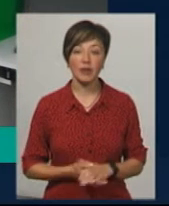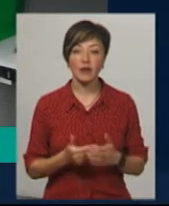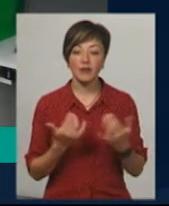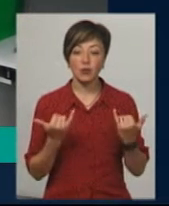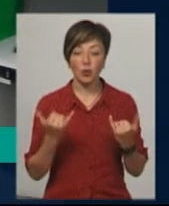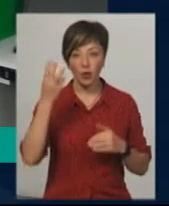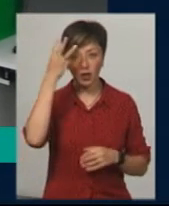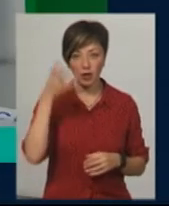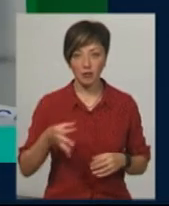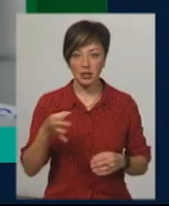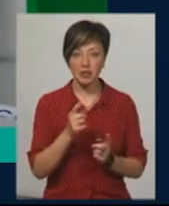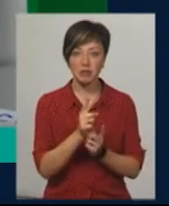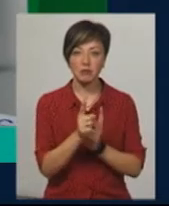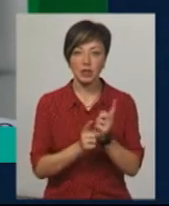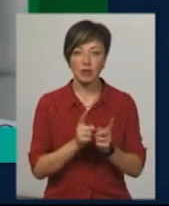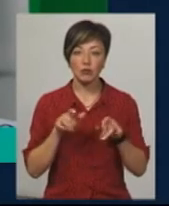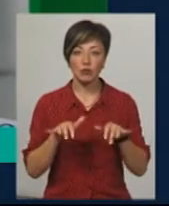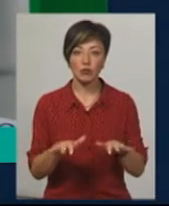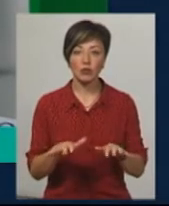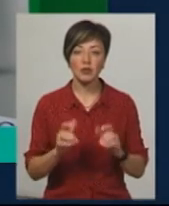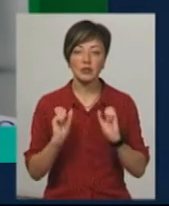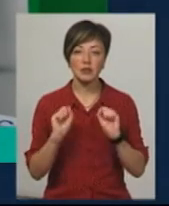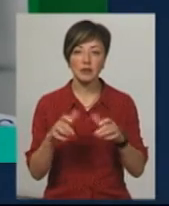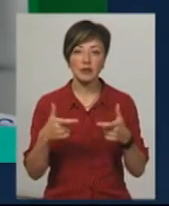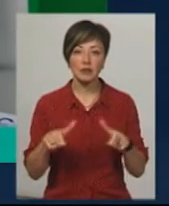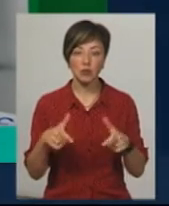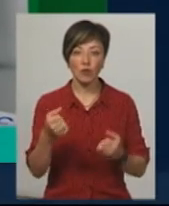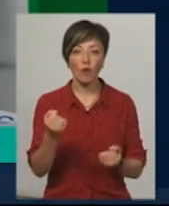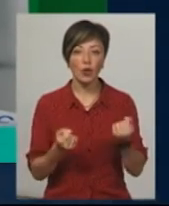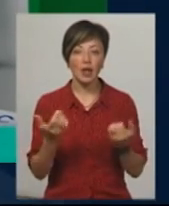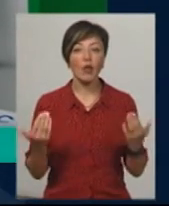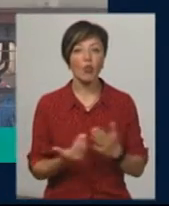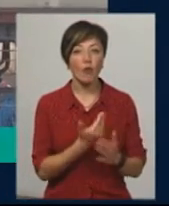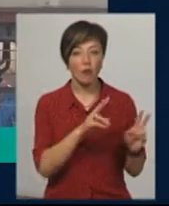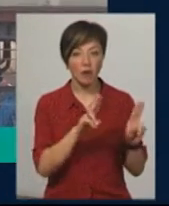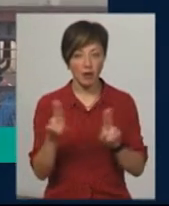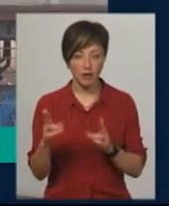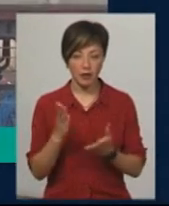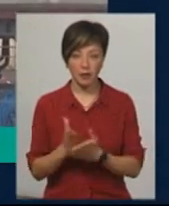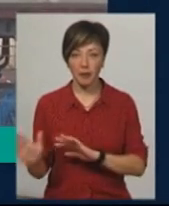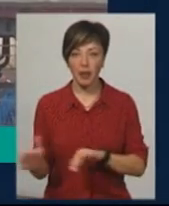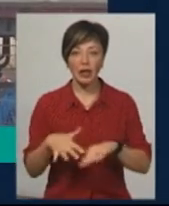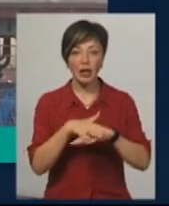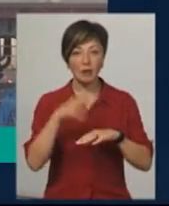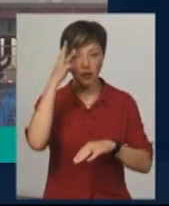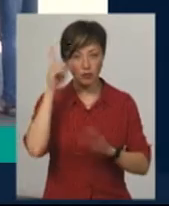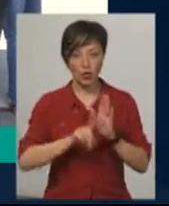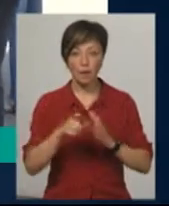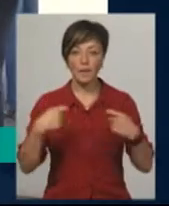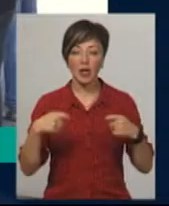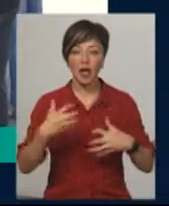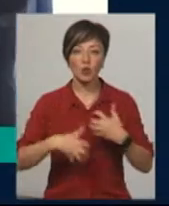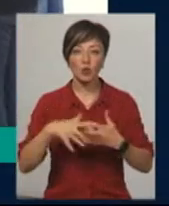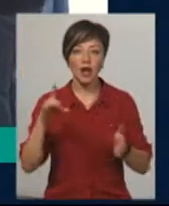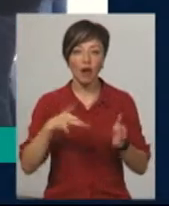Відсьогодні на Хмельниччині змінилася процедура складання іспиту із водіння. Які нововведення діють? На ринках Хмельниччини почали продавати